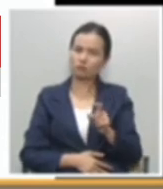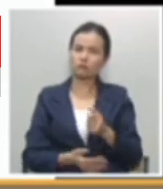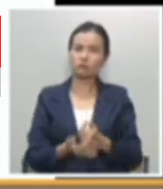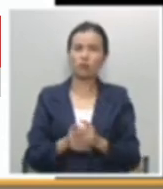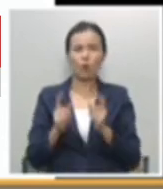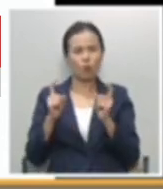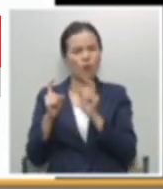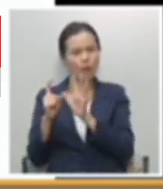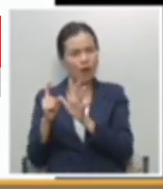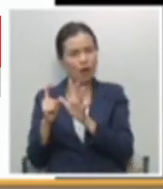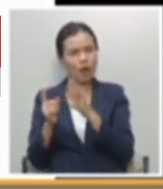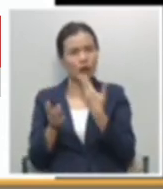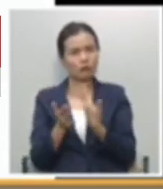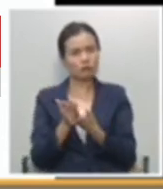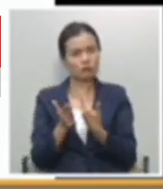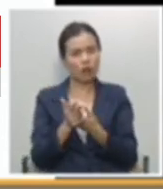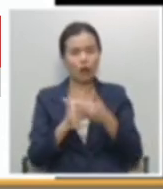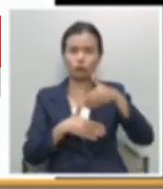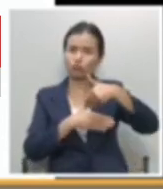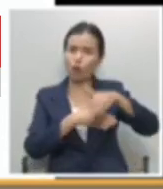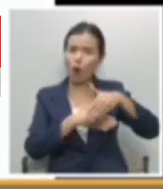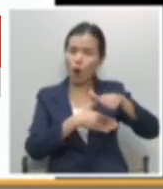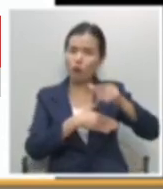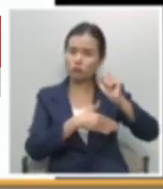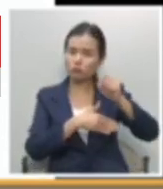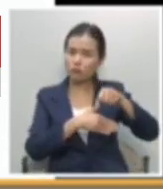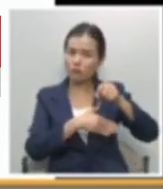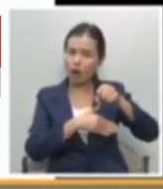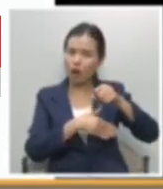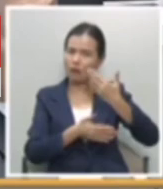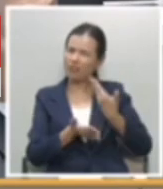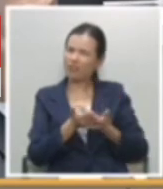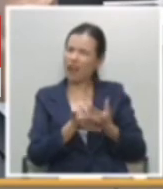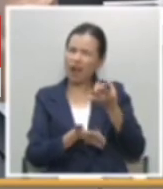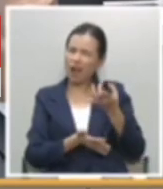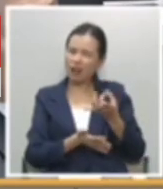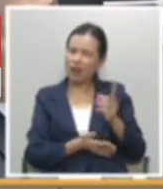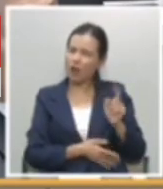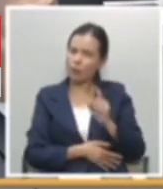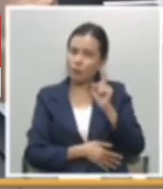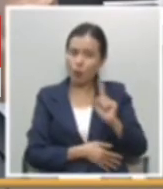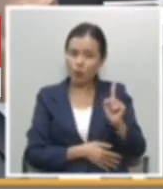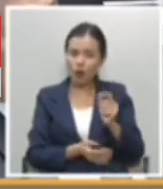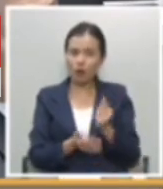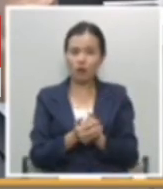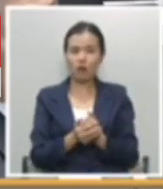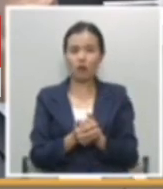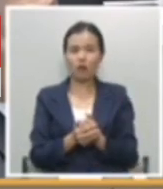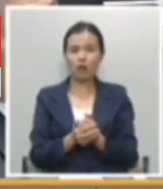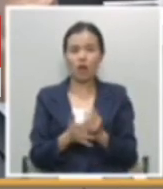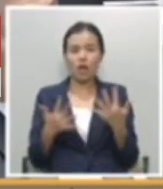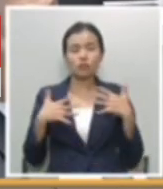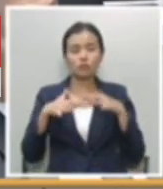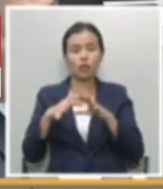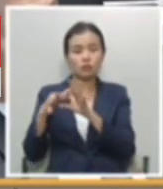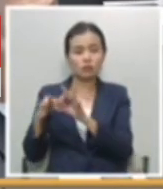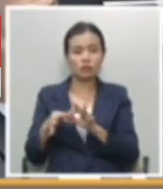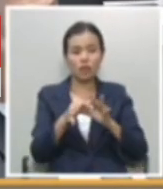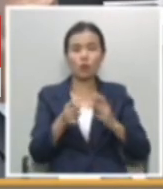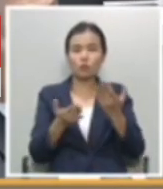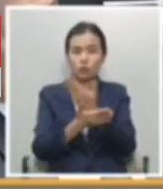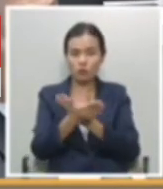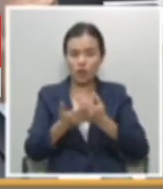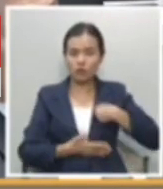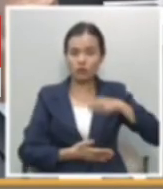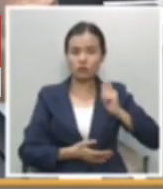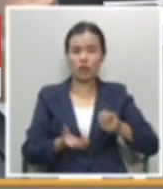งเล็บ5นี่เงินนอกงบประมาณหรือเปล่าหรือเงินอะไรหรือเปล่าจะไปสอดรับกับคำวินิจฉัยของศาลรัฐธรรมนูญ